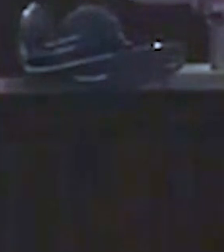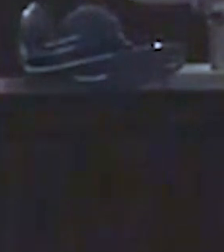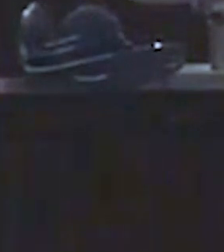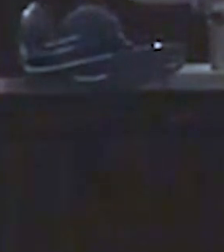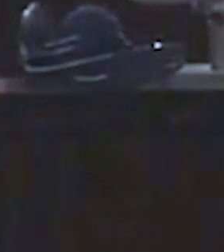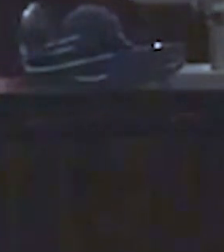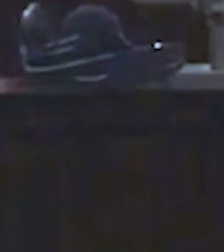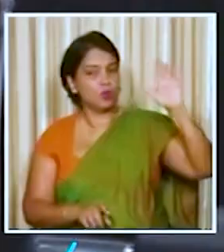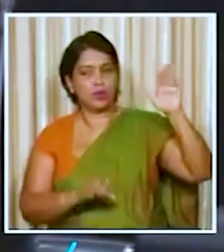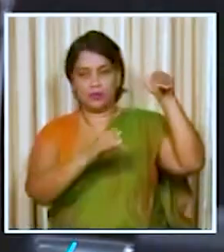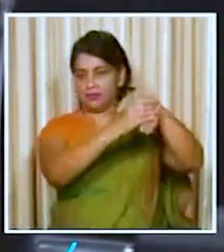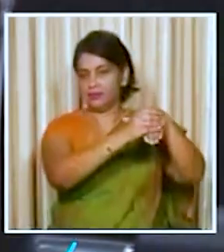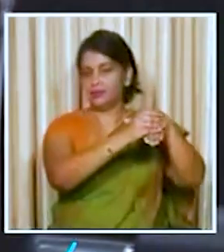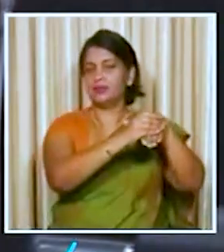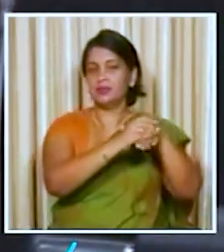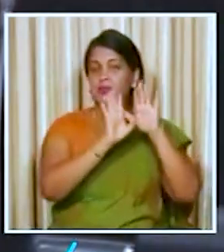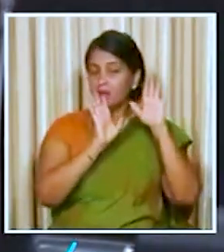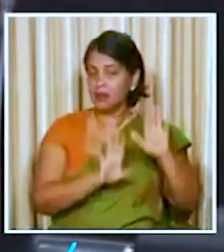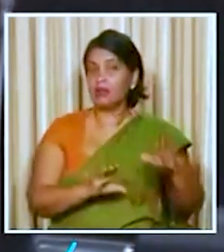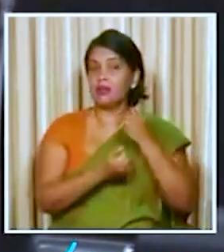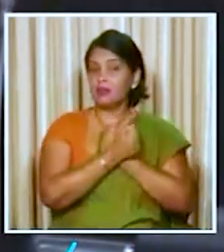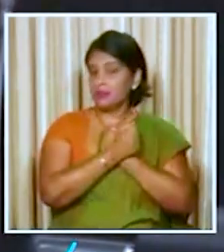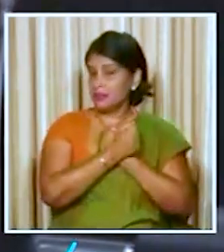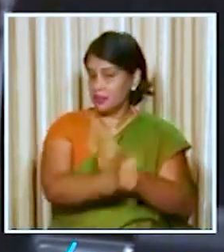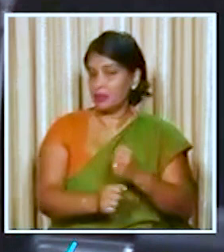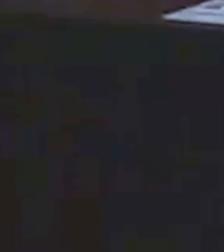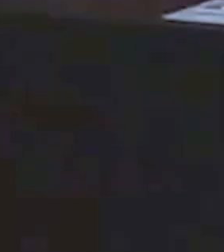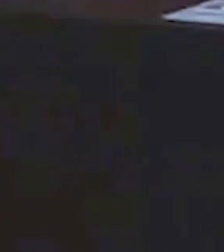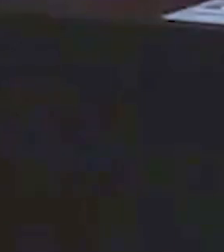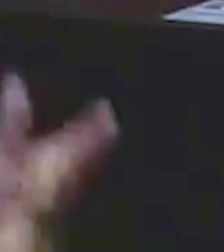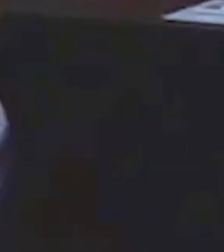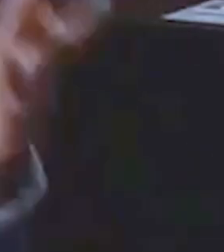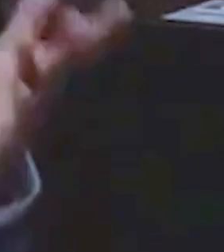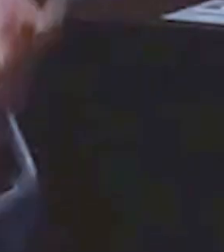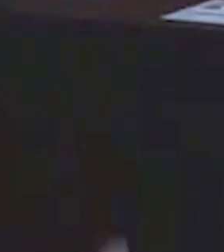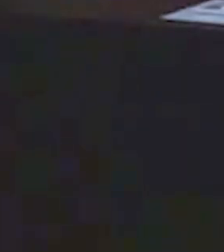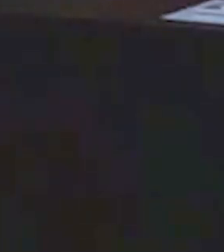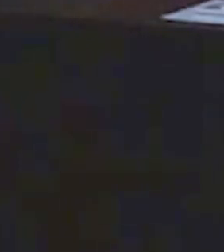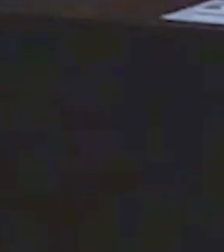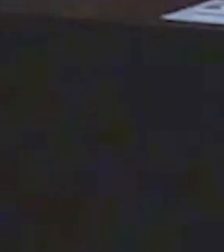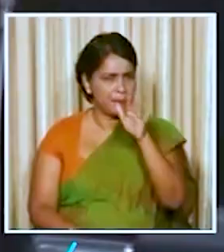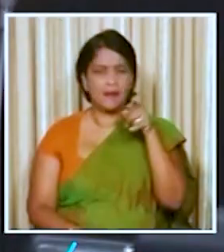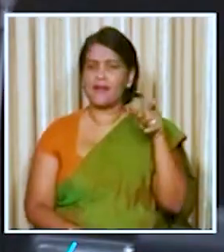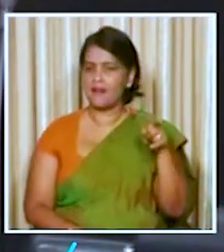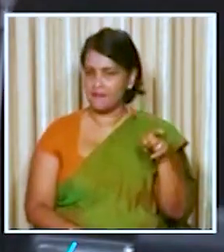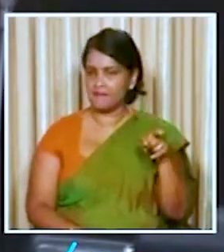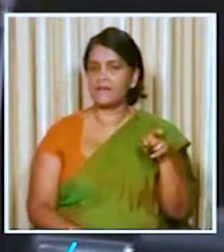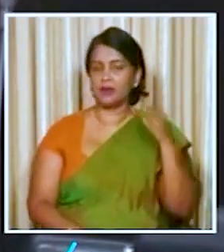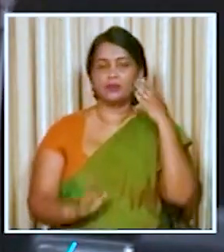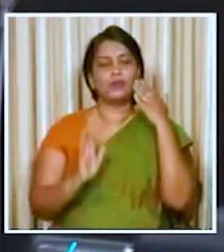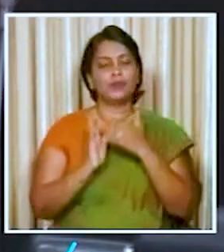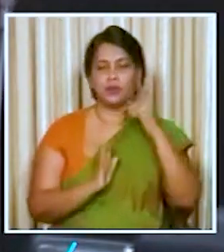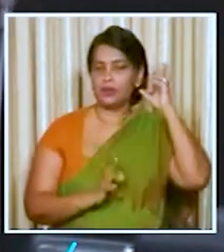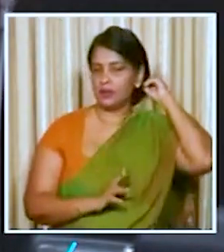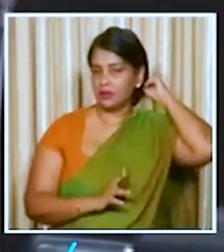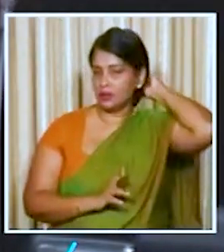నడు దాల అరస్ కరలా దియనవా హబై ఏ అత్తడంగోట గనీమ పిలిబందవ జామ్ కిసి వరదక్ సిద్ధ వేలా తీయనవా నం ఏ పిలిబందవ